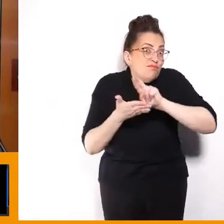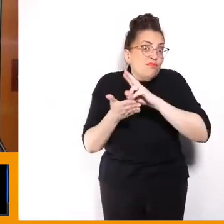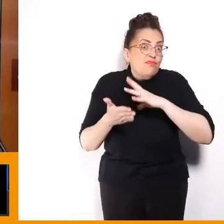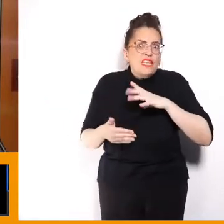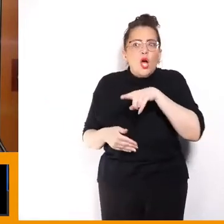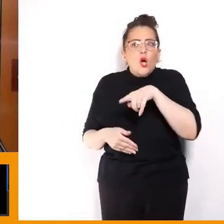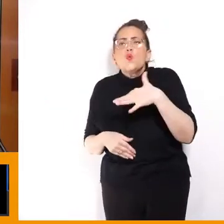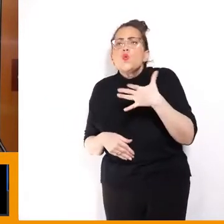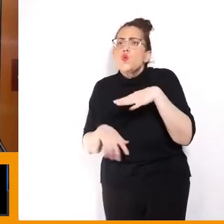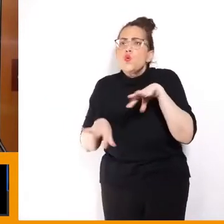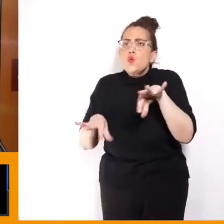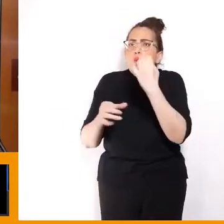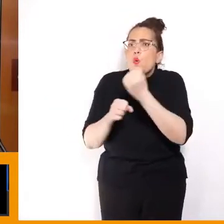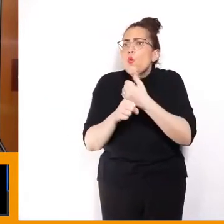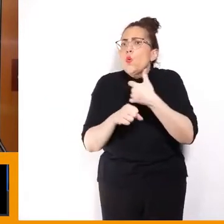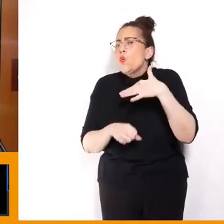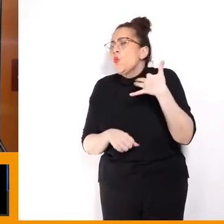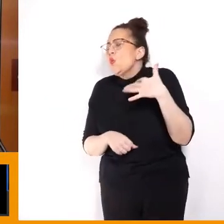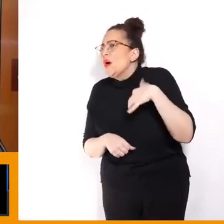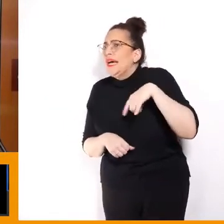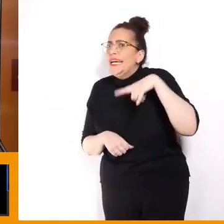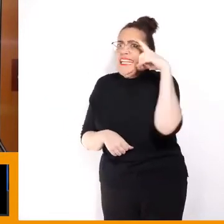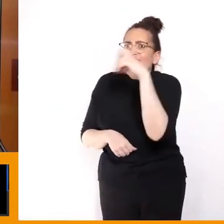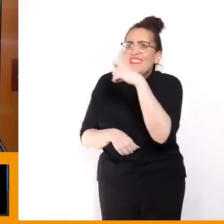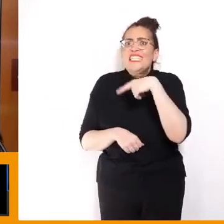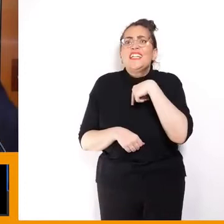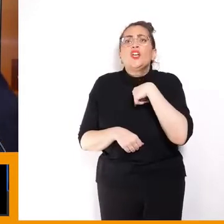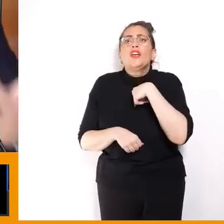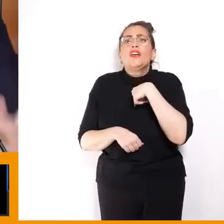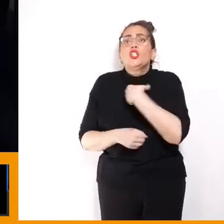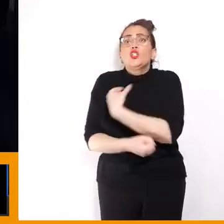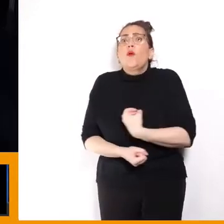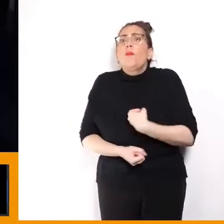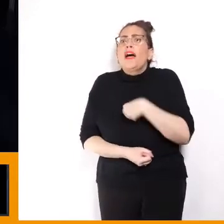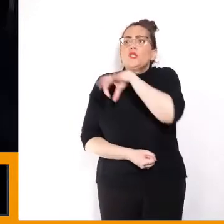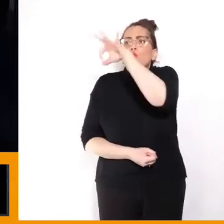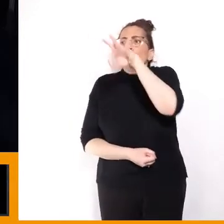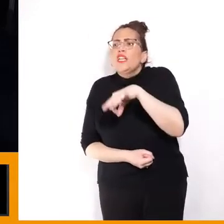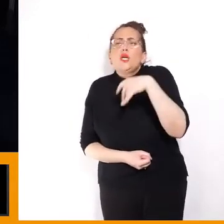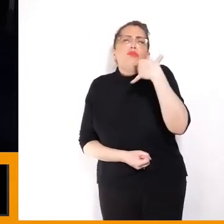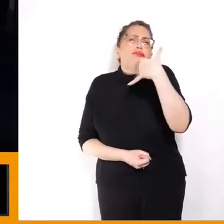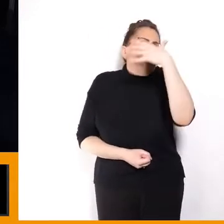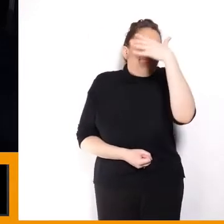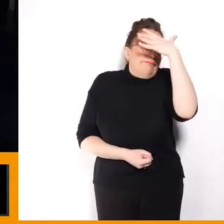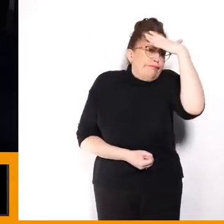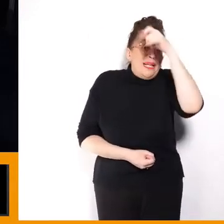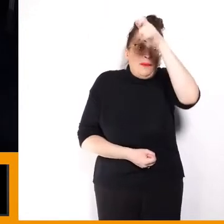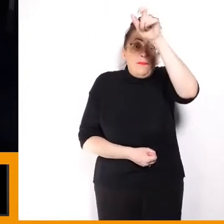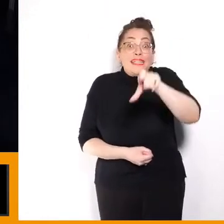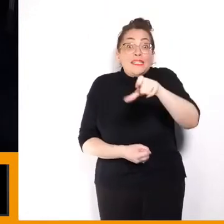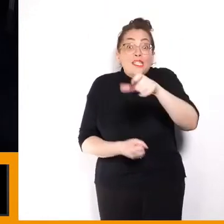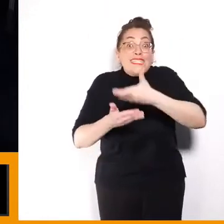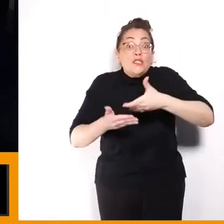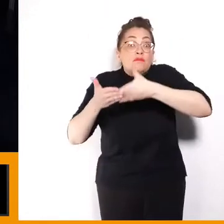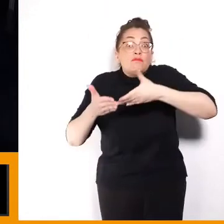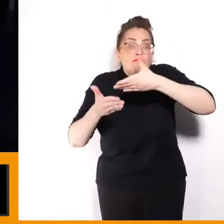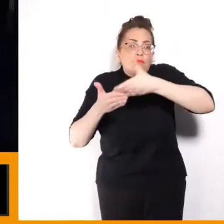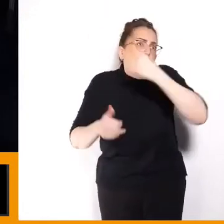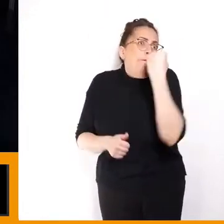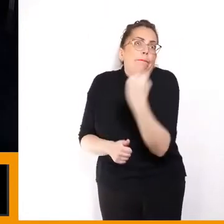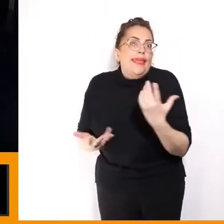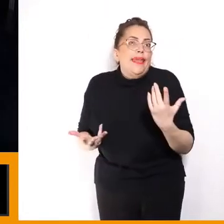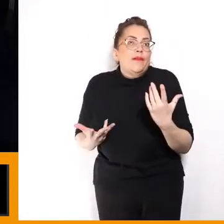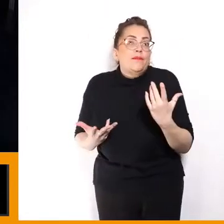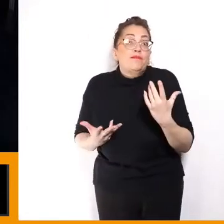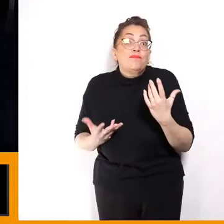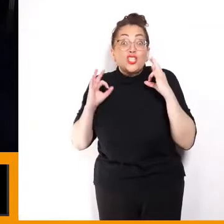là on est sur des taux de chômage beaucoup plus élevés, et on sait que les personnes handicapées sont plus concernées, plus touchées par le chômage. Donc on voit bien que la